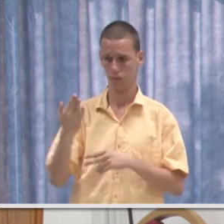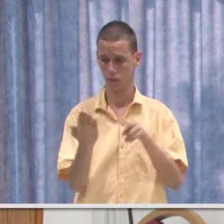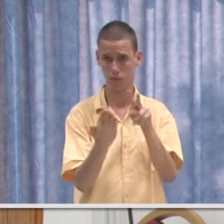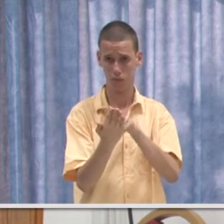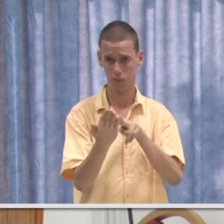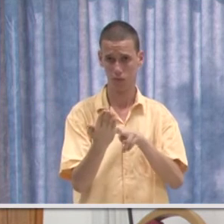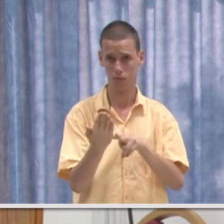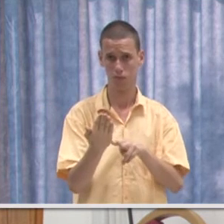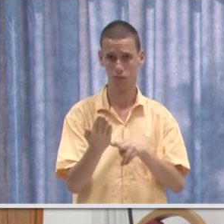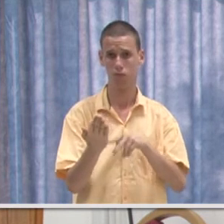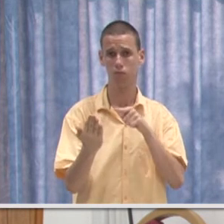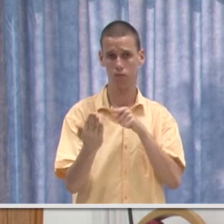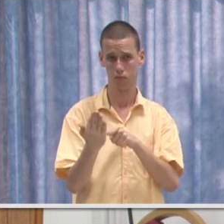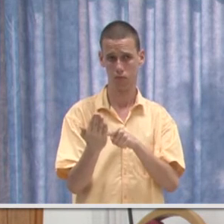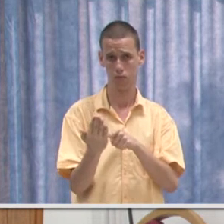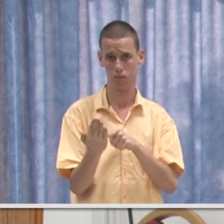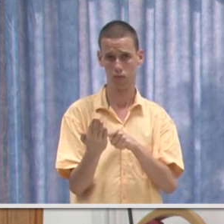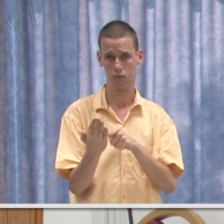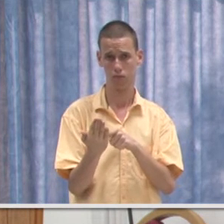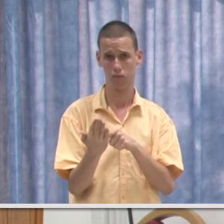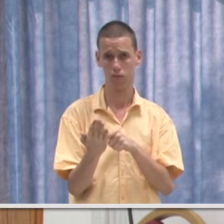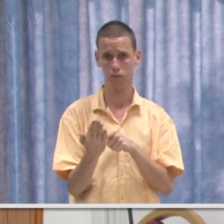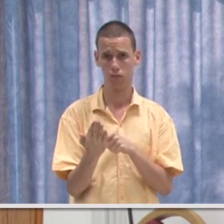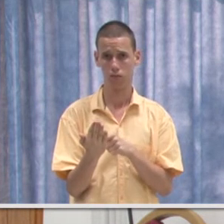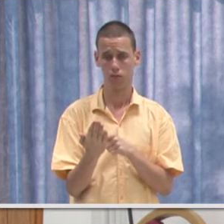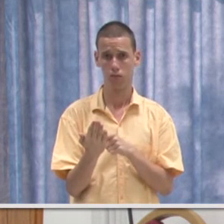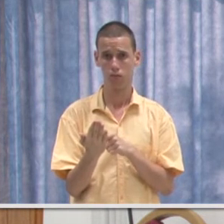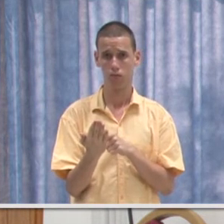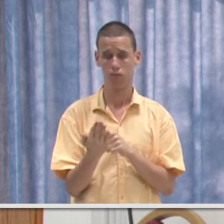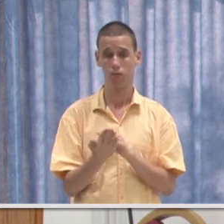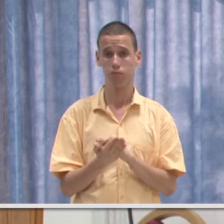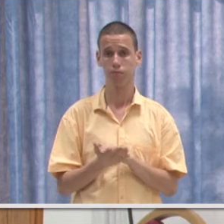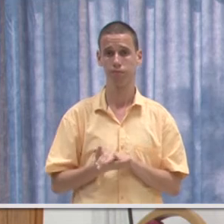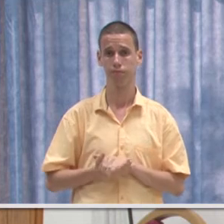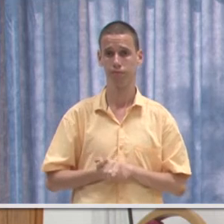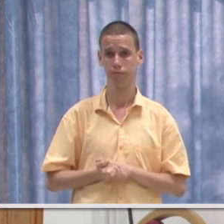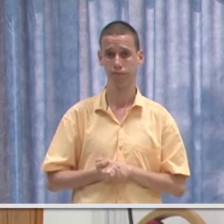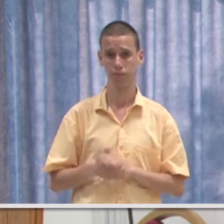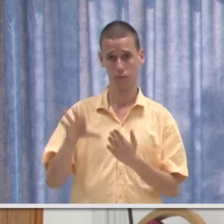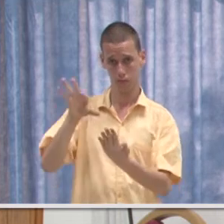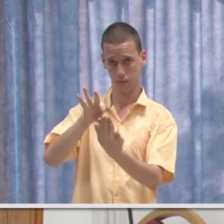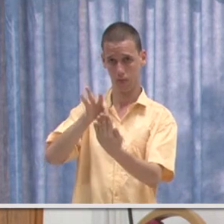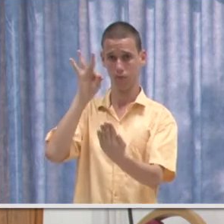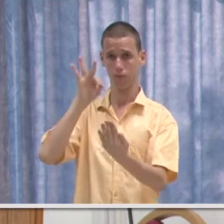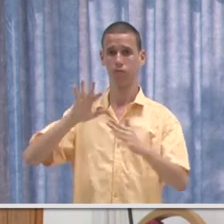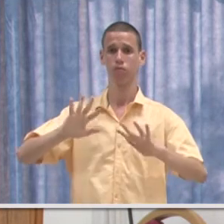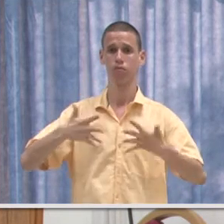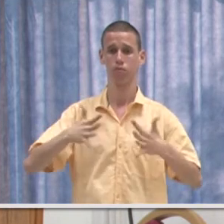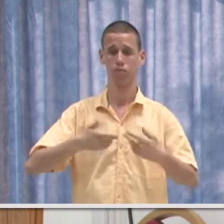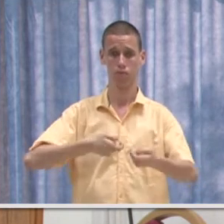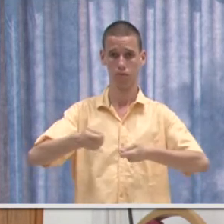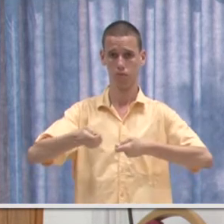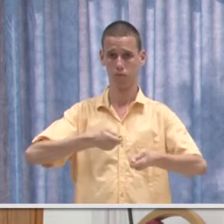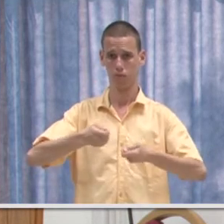Les autres qui ont trois bons détails. Les autres qui ont fait ici, qui sont instruction qui sont maintenues. Et par exemple, dit, ça va être étranger